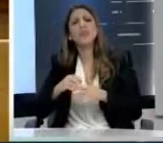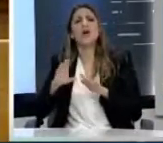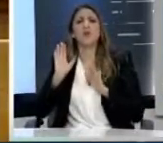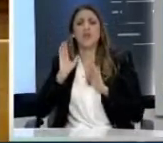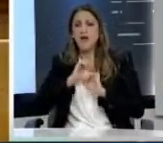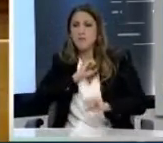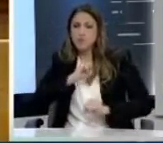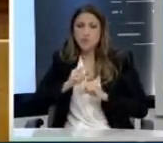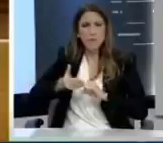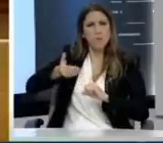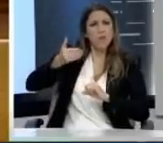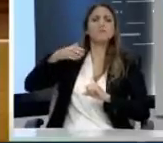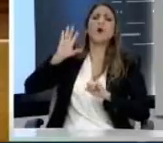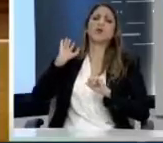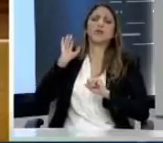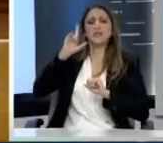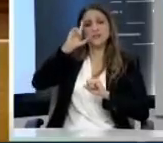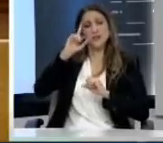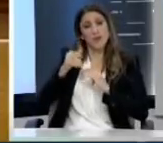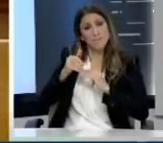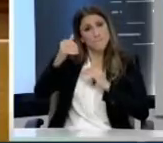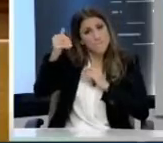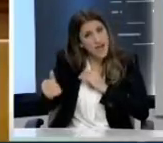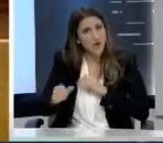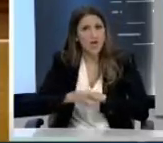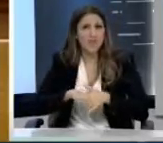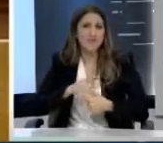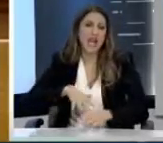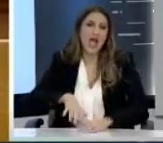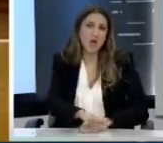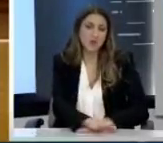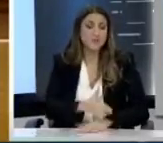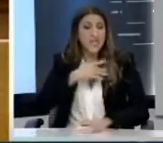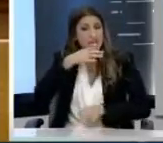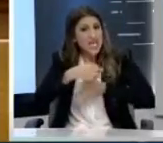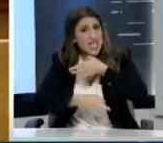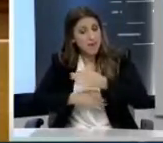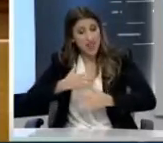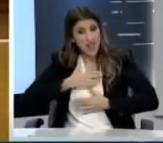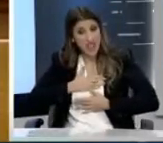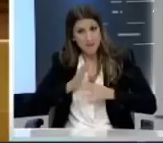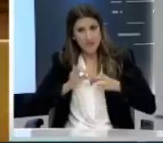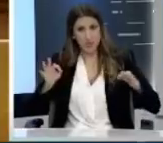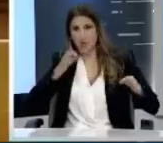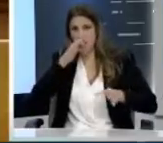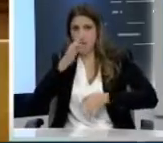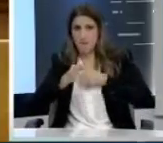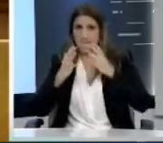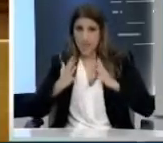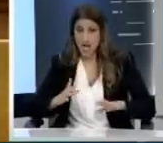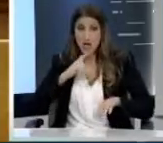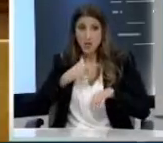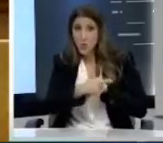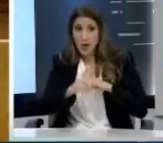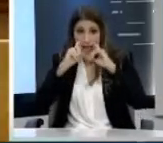οι προσπάθειες του παρελθόντος, αλλά η προοπτική για το μέλλον. Σας εξήγησα το δικό μας αφήγημα. Τώρα είναι